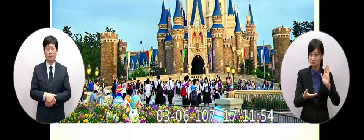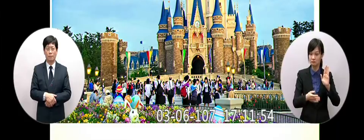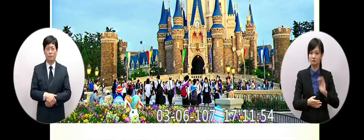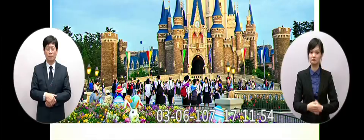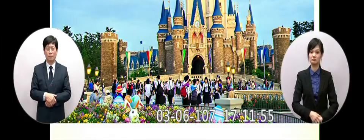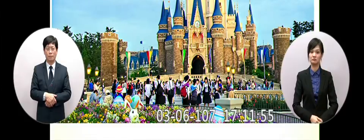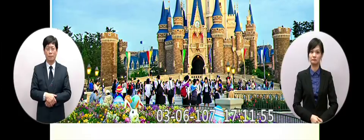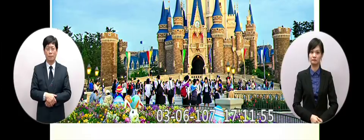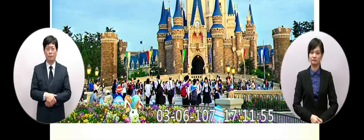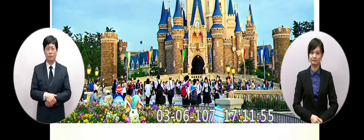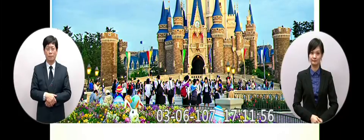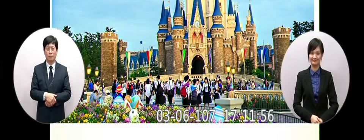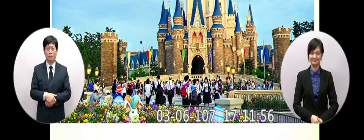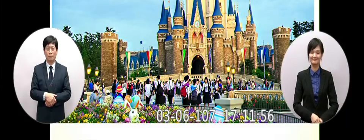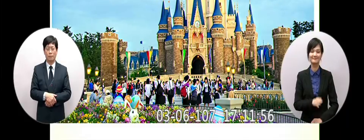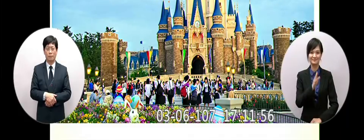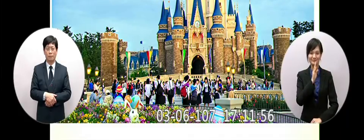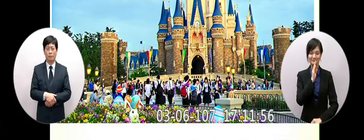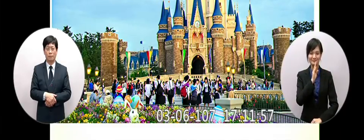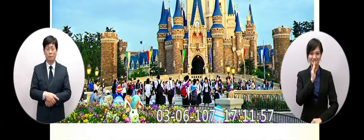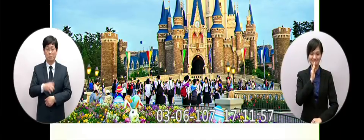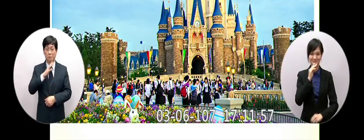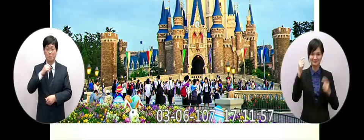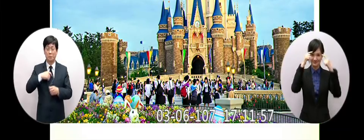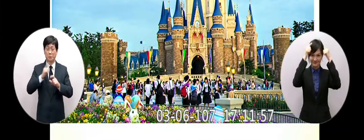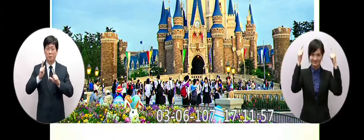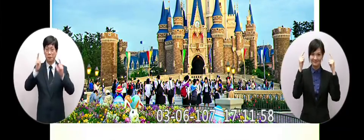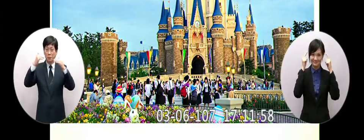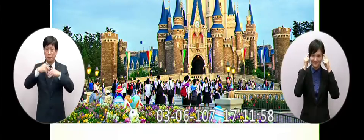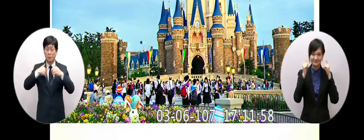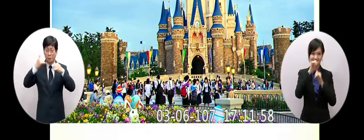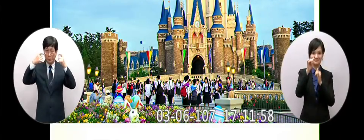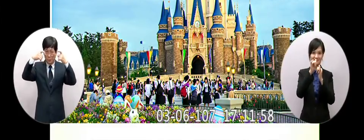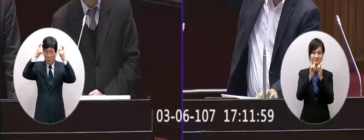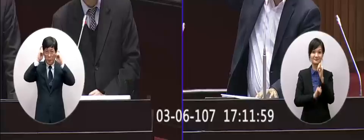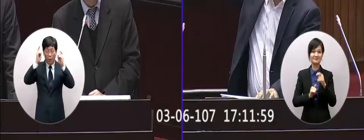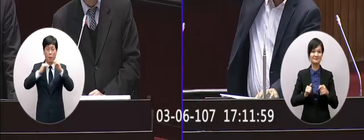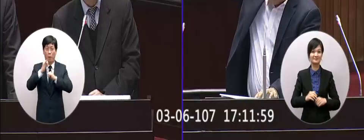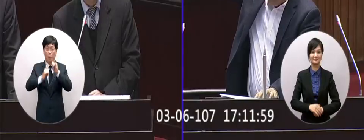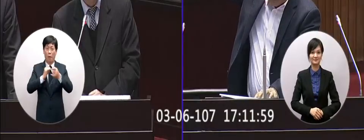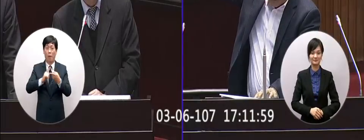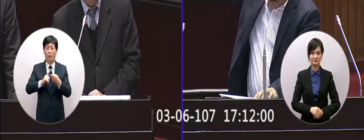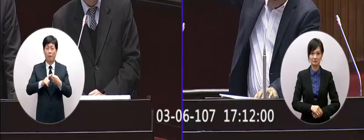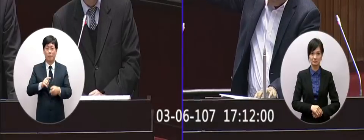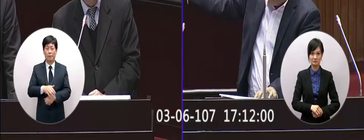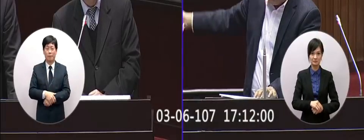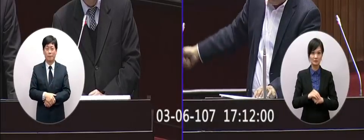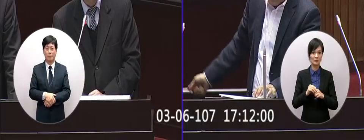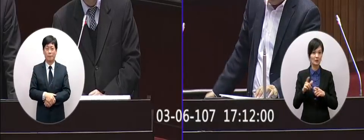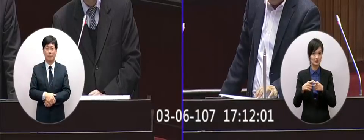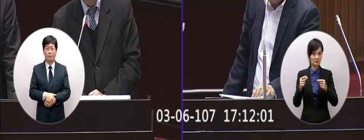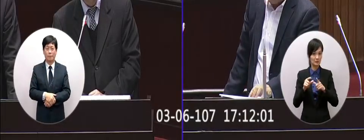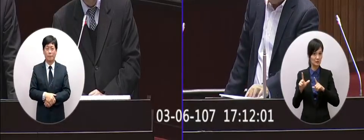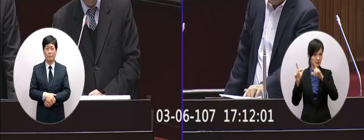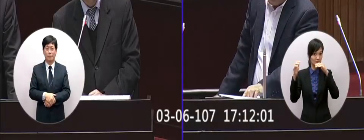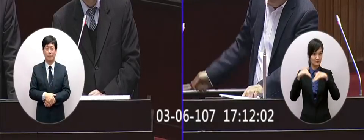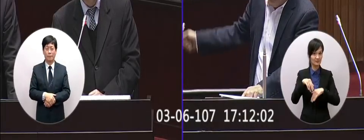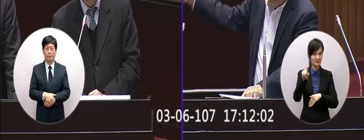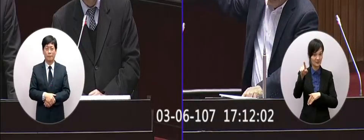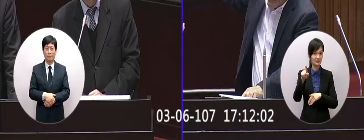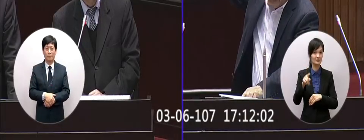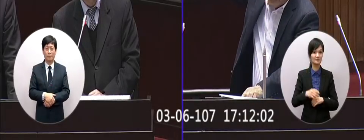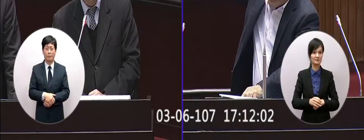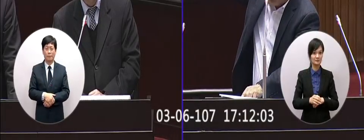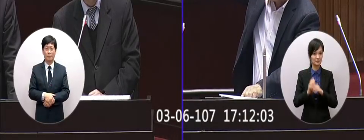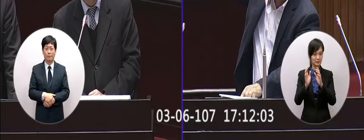那个迪斯奈啊。 迪斯奈啊。 东京迪斯奈。 这个叫做迪斯奈，东京 72年开播的时阵啊，迄